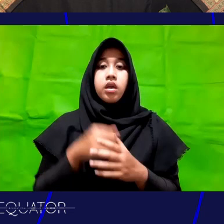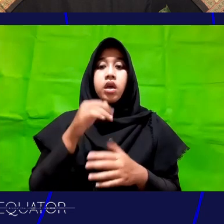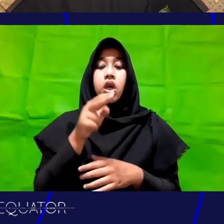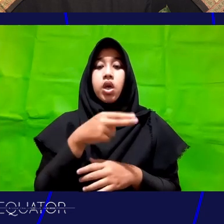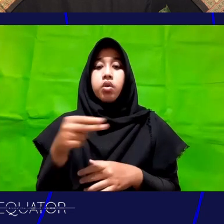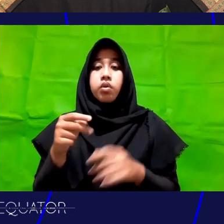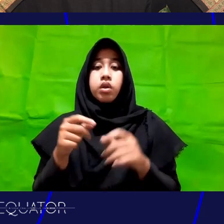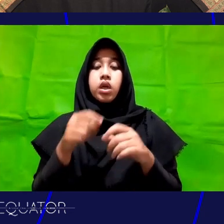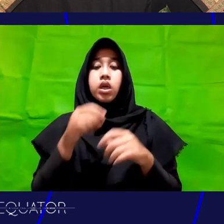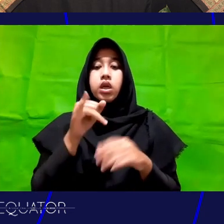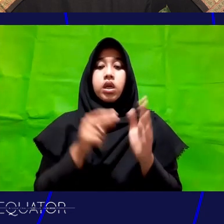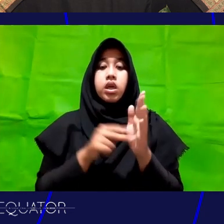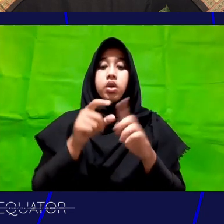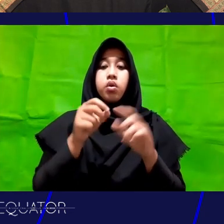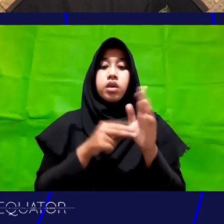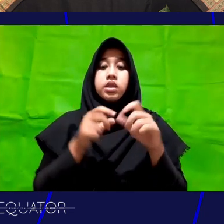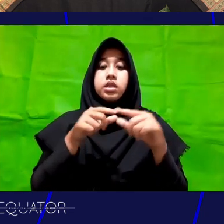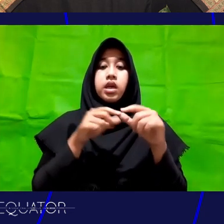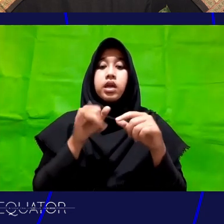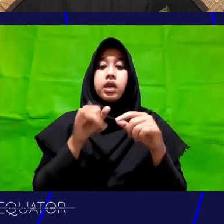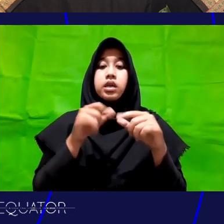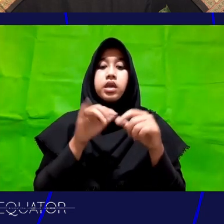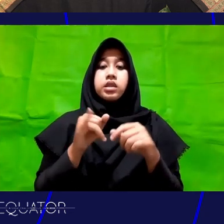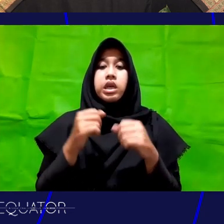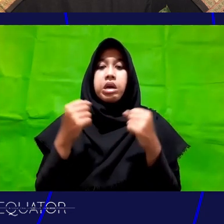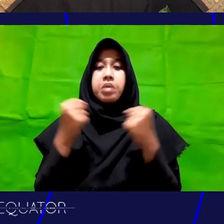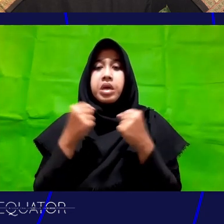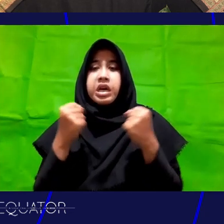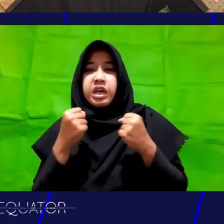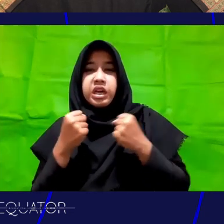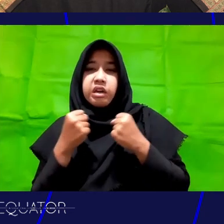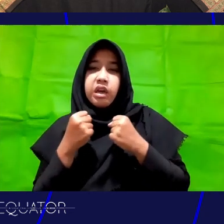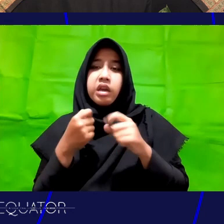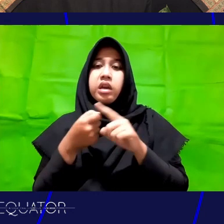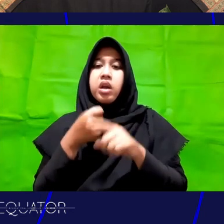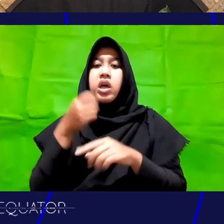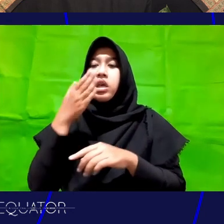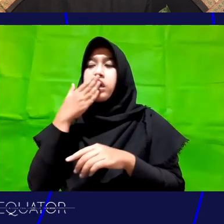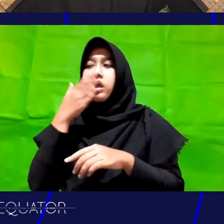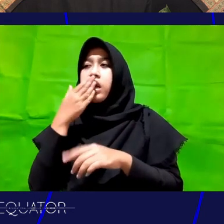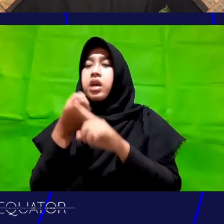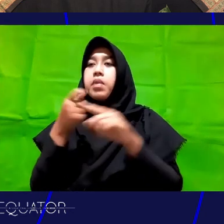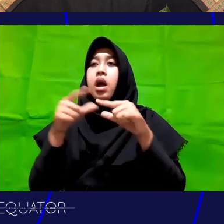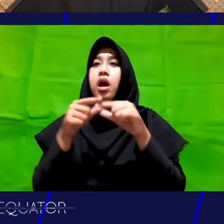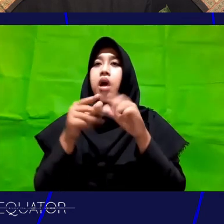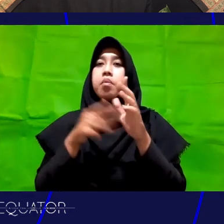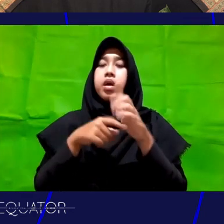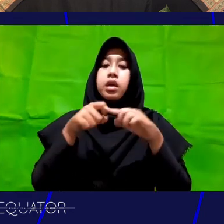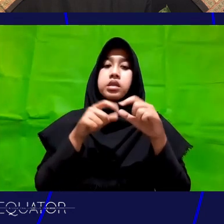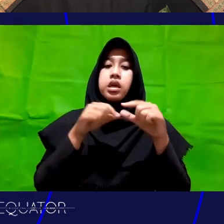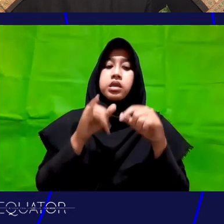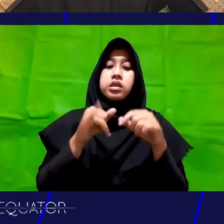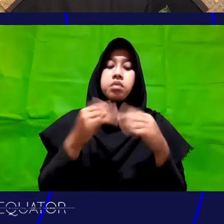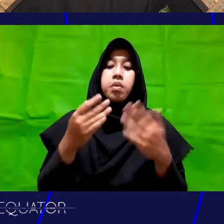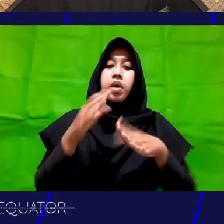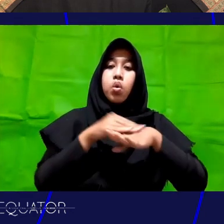Indonesianisasi itu lebih mengerikan untuk orang Irian ya waktu itu dia sebut daripada Amerikanisasi gitu. Jadi bagaimana hegemoni kultur ini ada